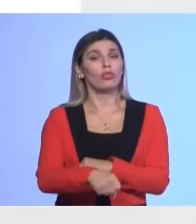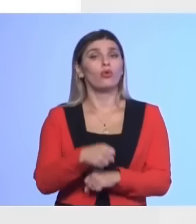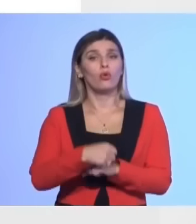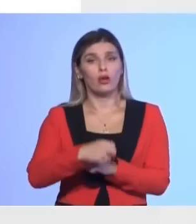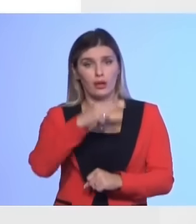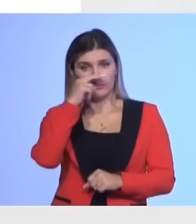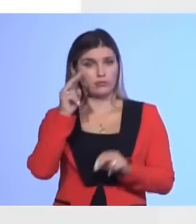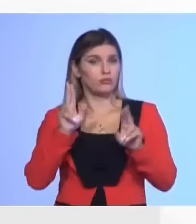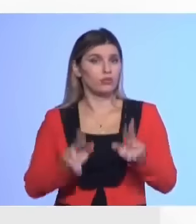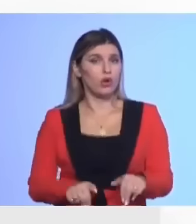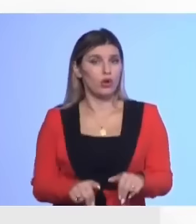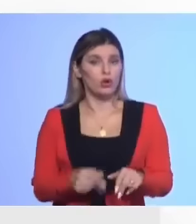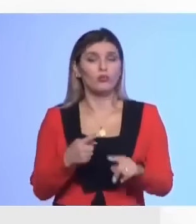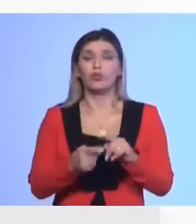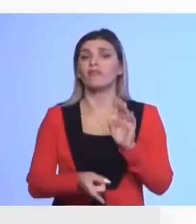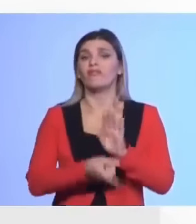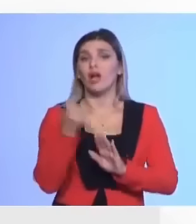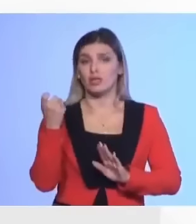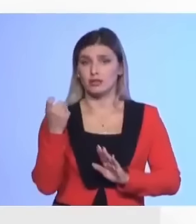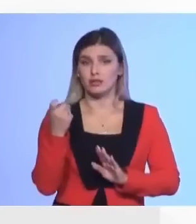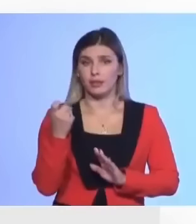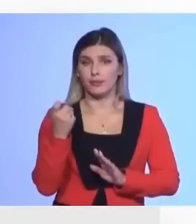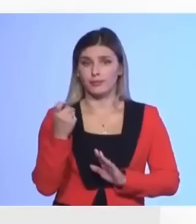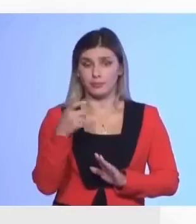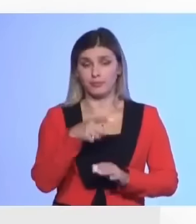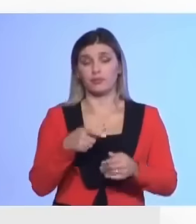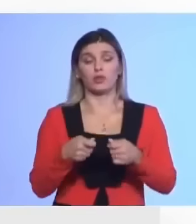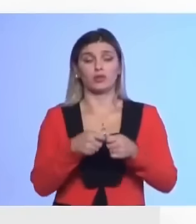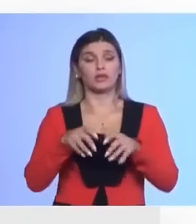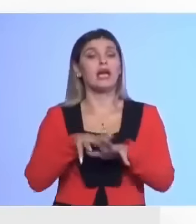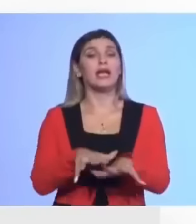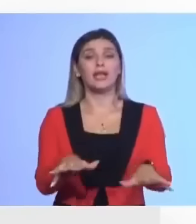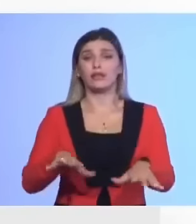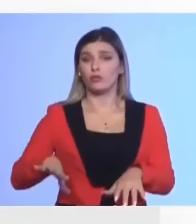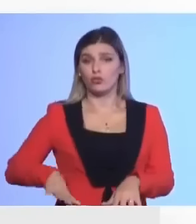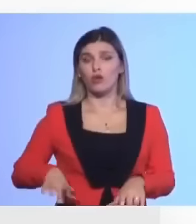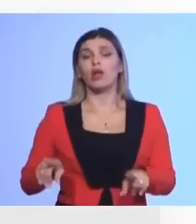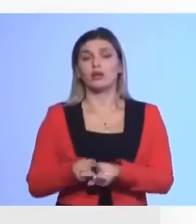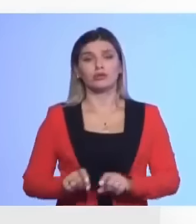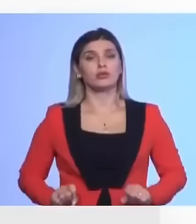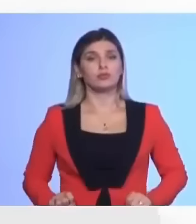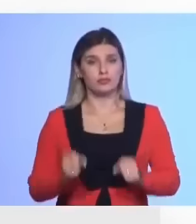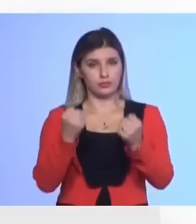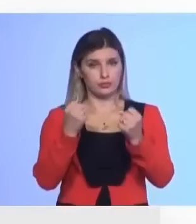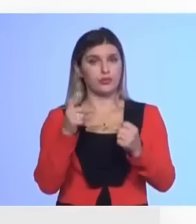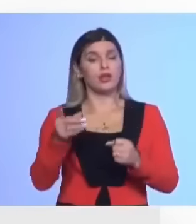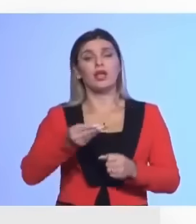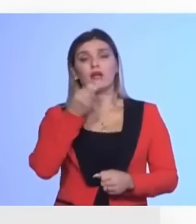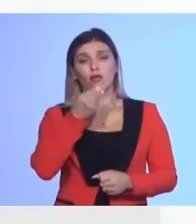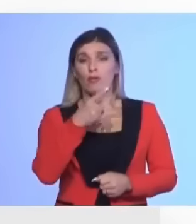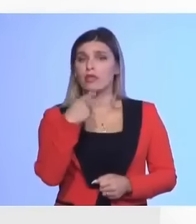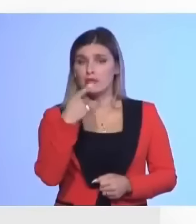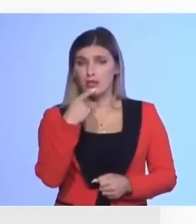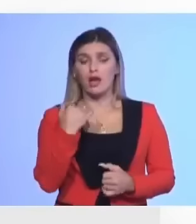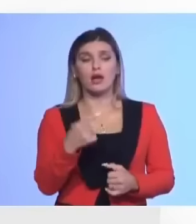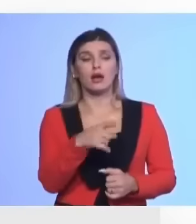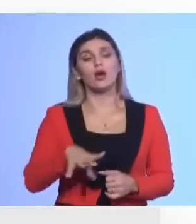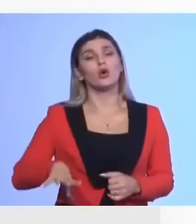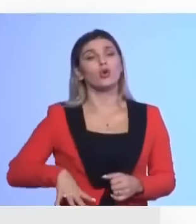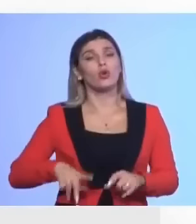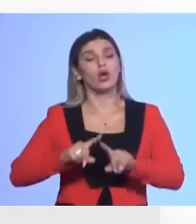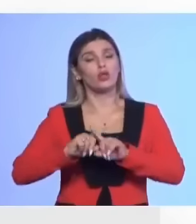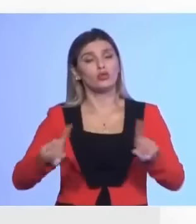edhe vrasjeve. Edhe Rrjeti i Grave ka reaguar lidhur me këtë rast. Në komunikat thot se femicidi dhe